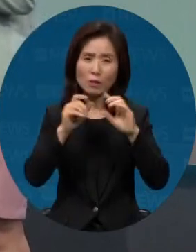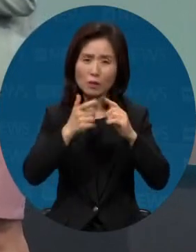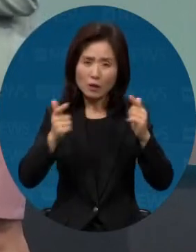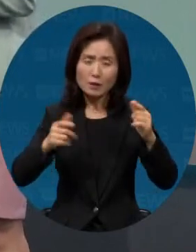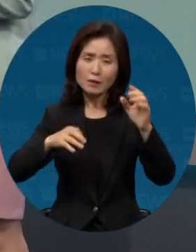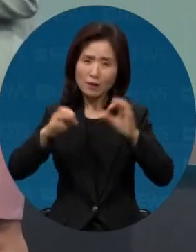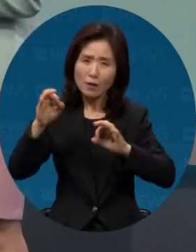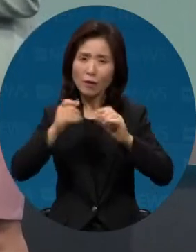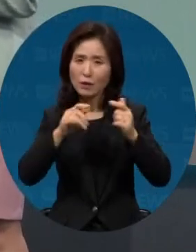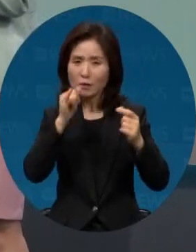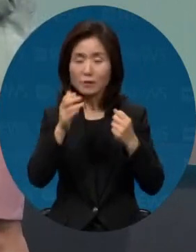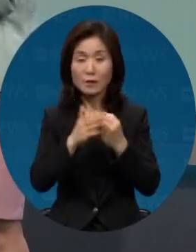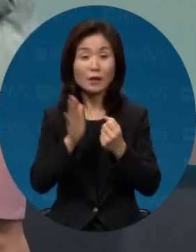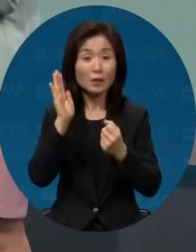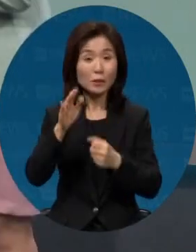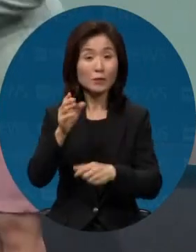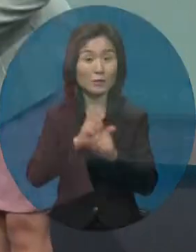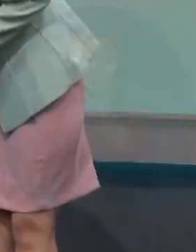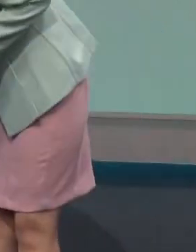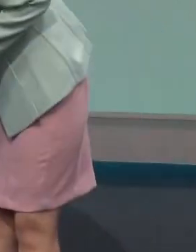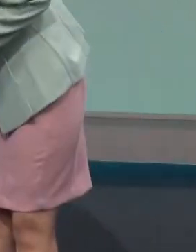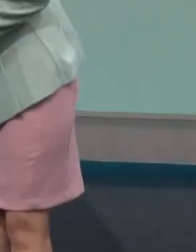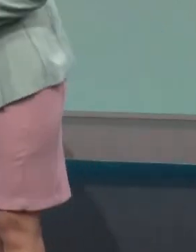앞으로 어떻게 될지 지켜봐야겠습니다 게임 기를 쓰고 있습니다